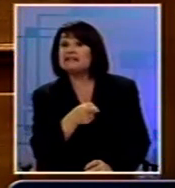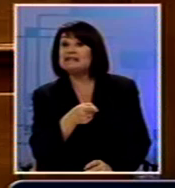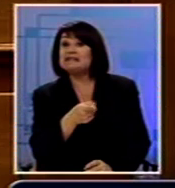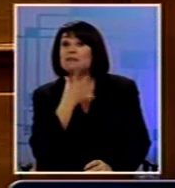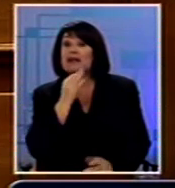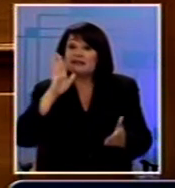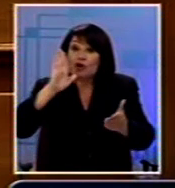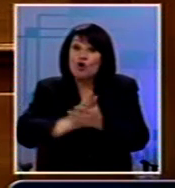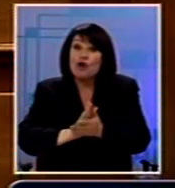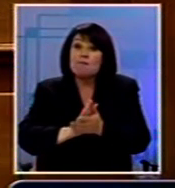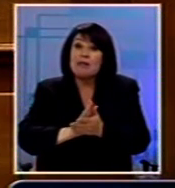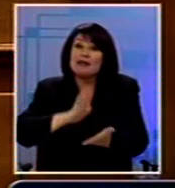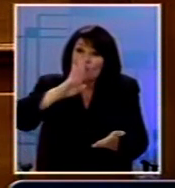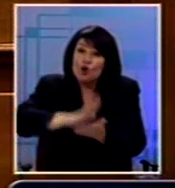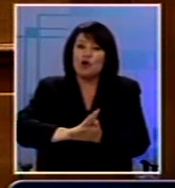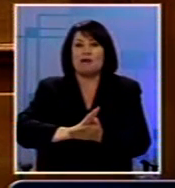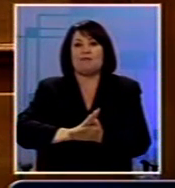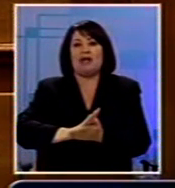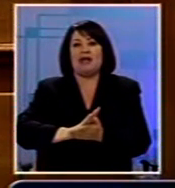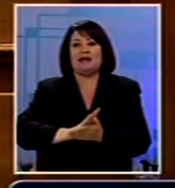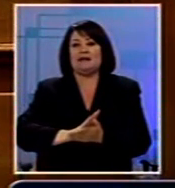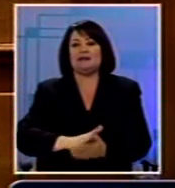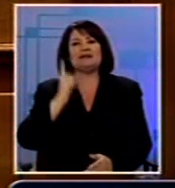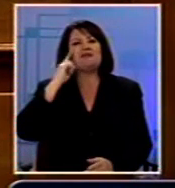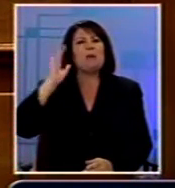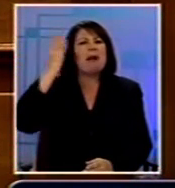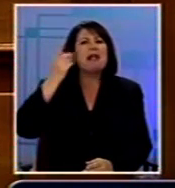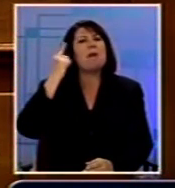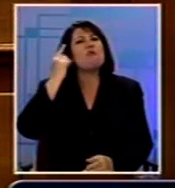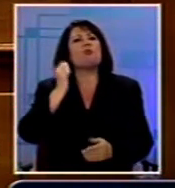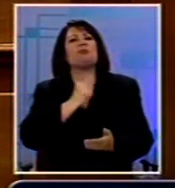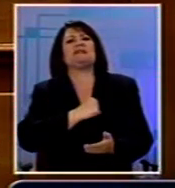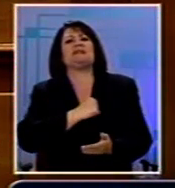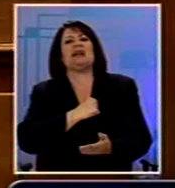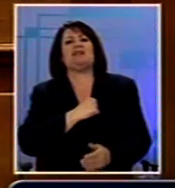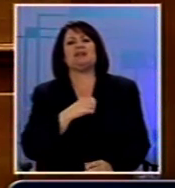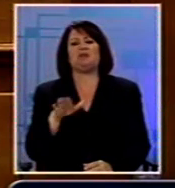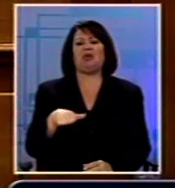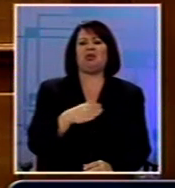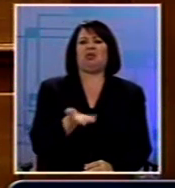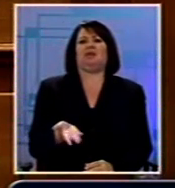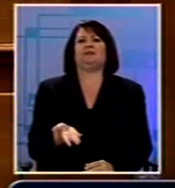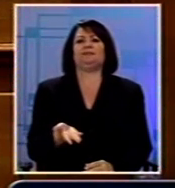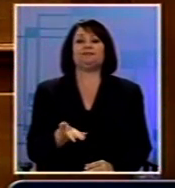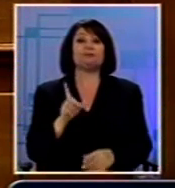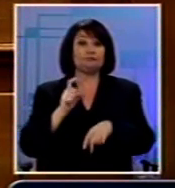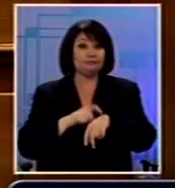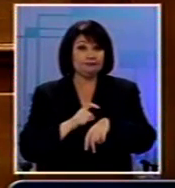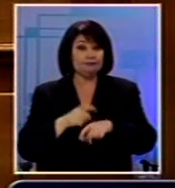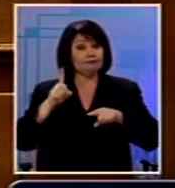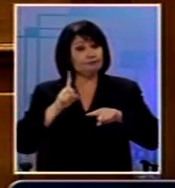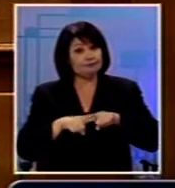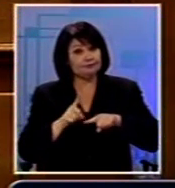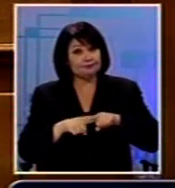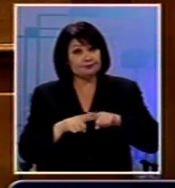μείνετε κολλημένοι στο τέλμα σας. Στις αγκυλώσεις σας. Στις μικρότητές σας. Την ώρα που η πατρίδα